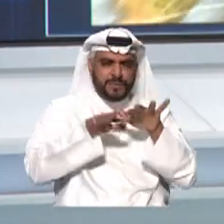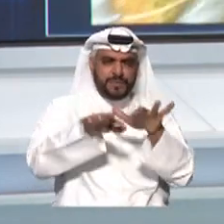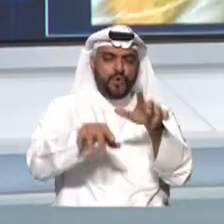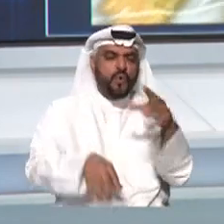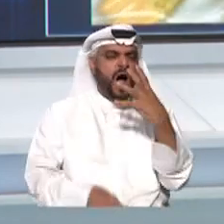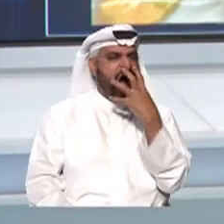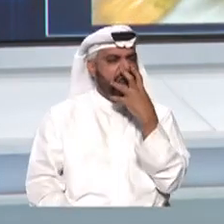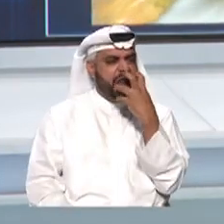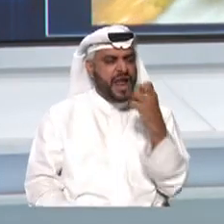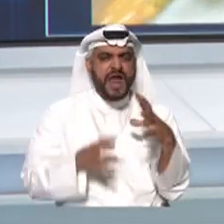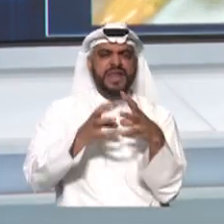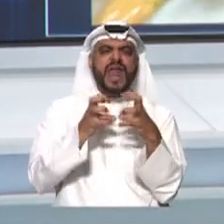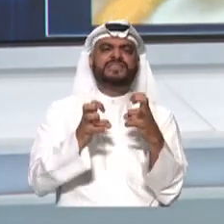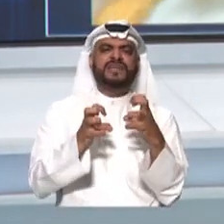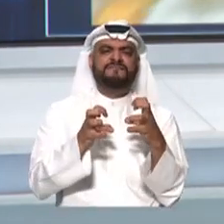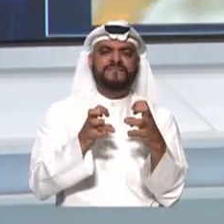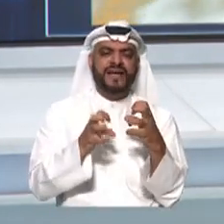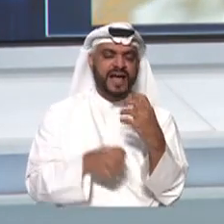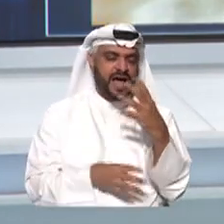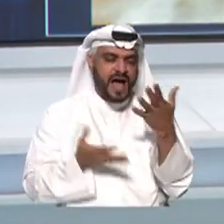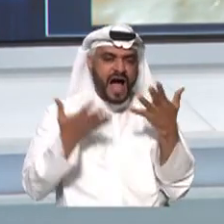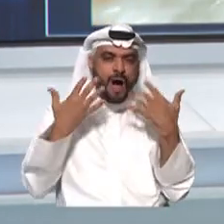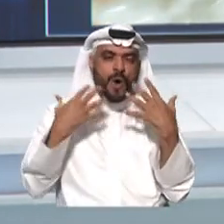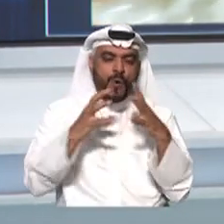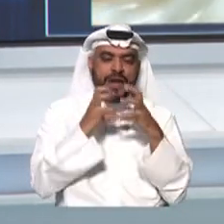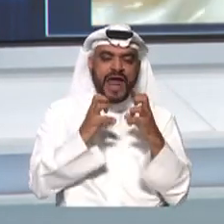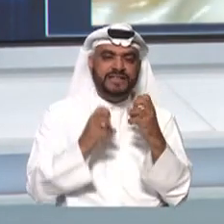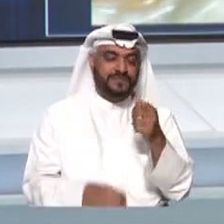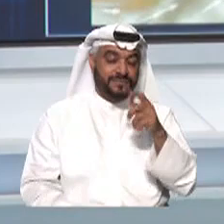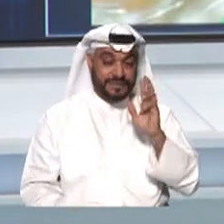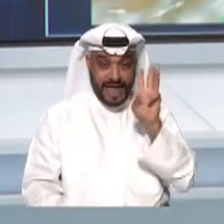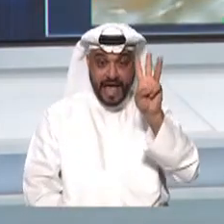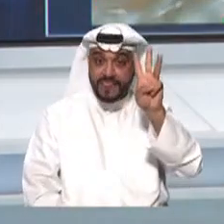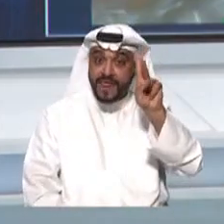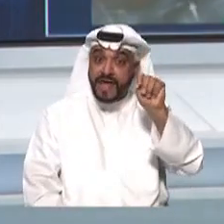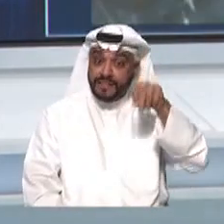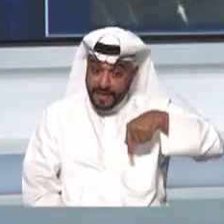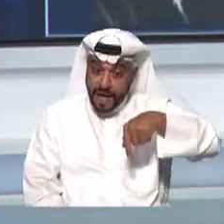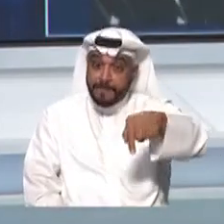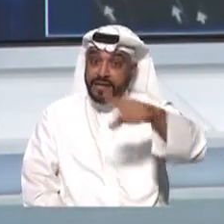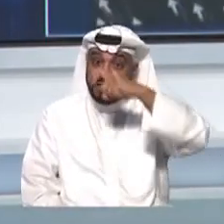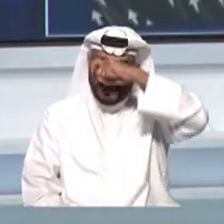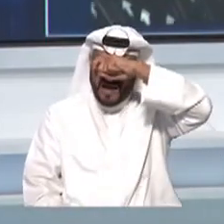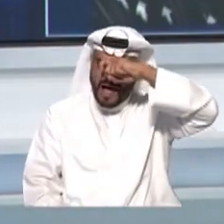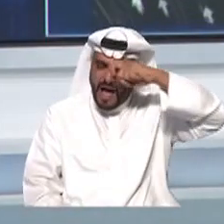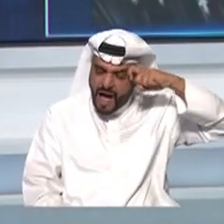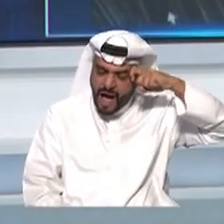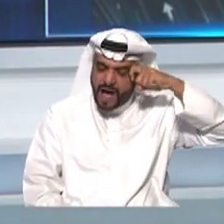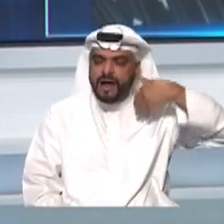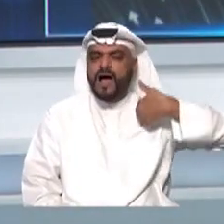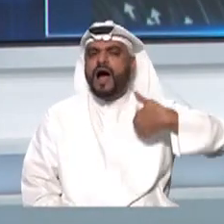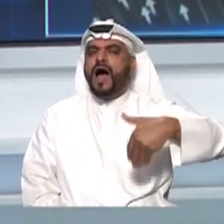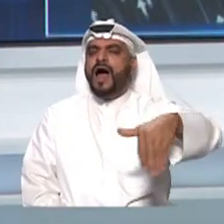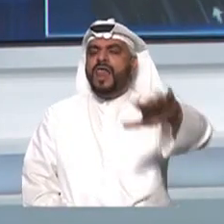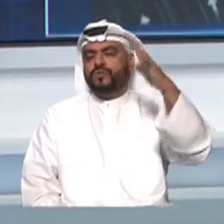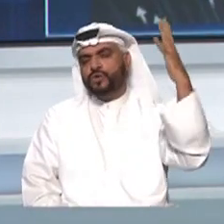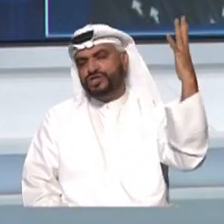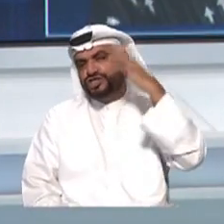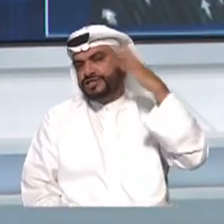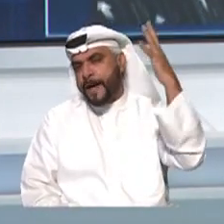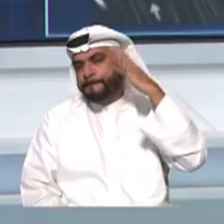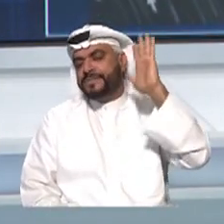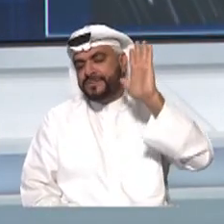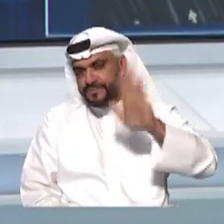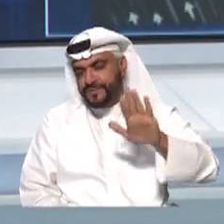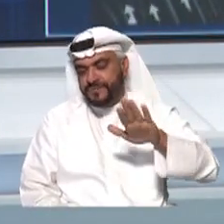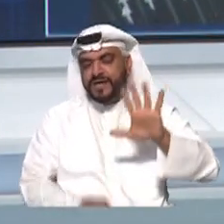جنوبية وجنوبية شرقية، تستمر معنا خلال 3 أيام القادمة. أجواء أيضا مشمسة معظم الوقت خلال